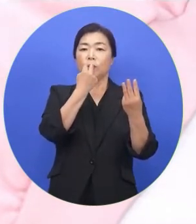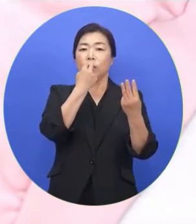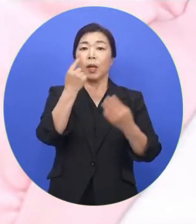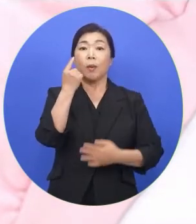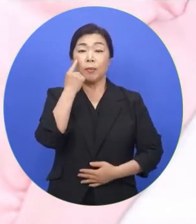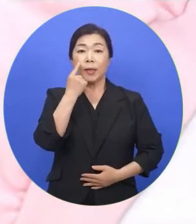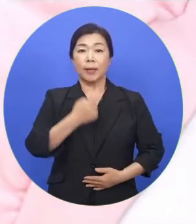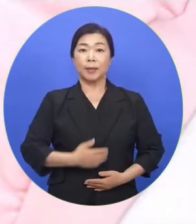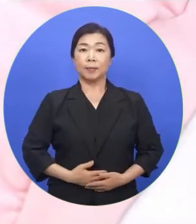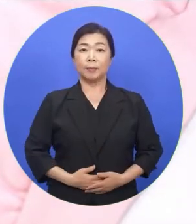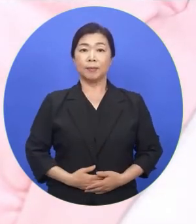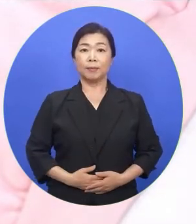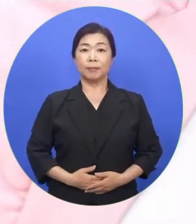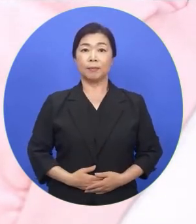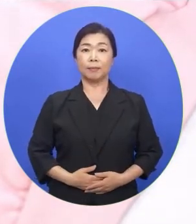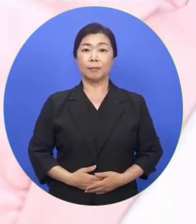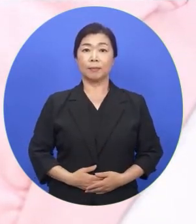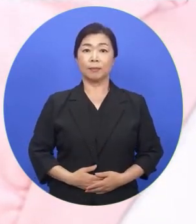들이쉬겠습니다.